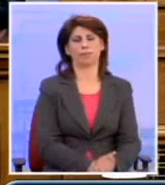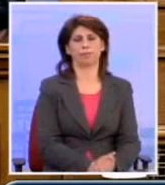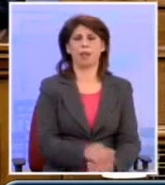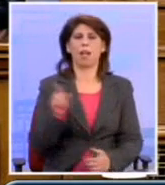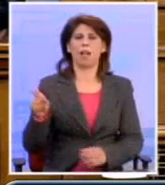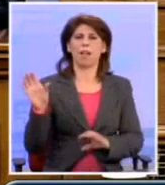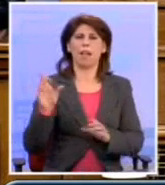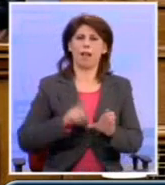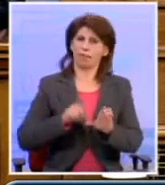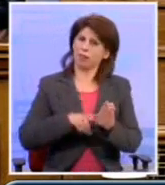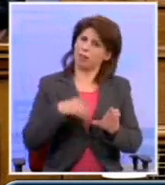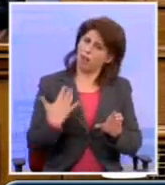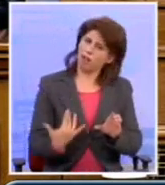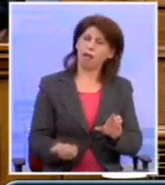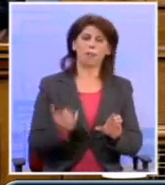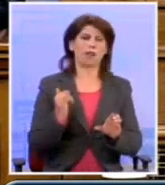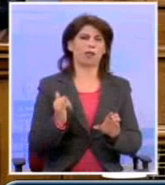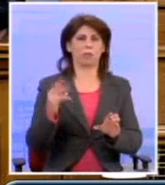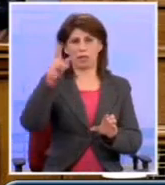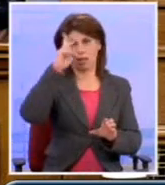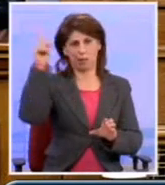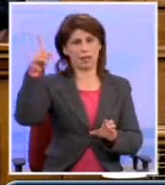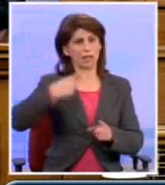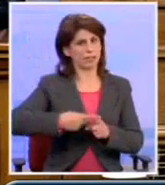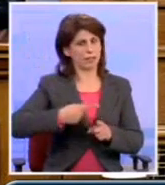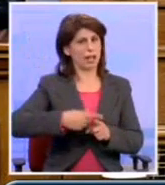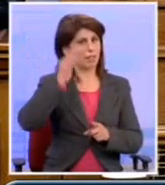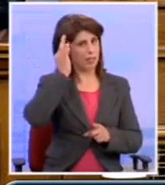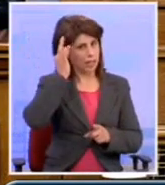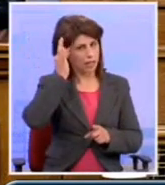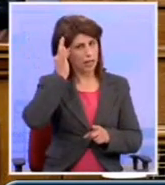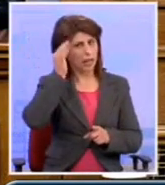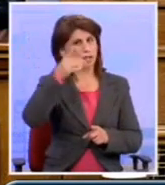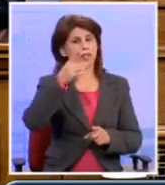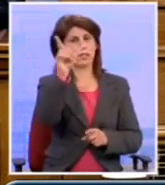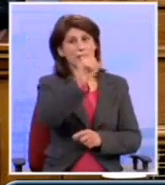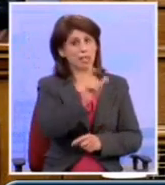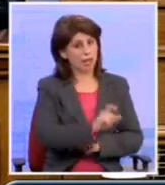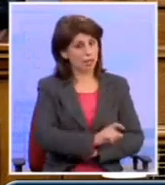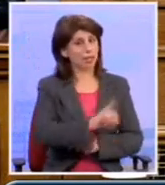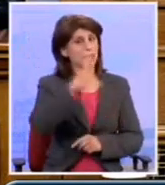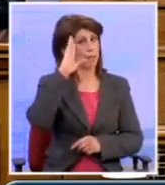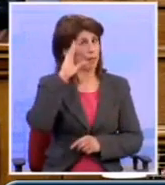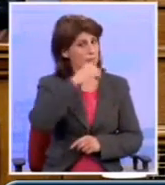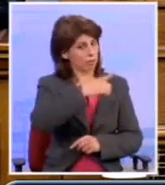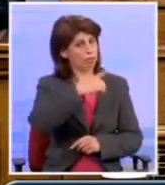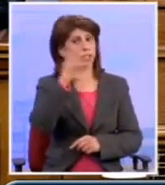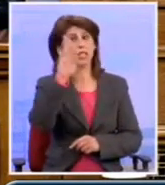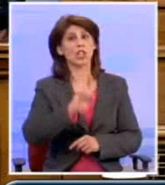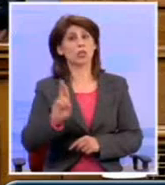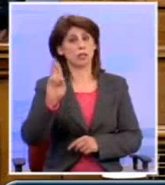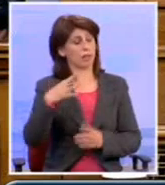οι εταιρείες ακόμα υπάρχουν και στη Γερμανία και στην Ελλάδα και στη Γαλλία και στην Ιταλία και στις Ηνωμένες Πολιτείες και στη